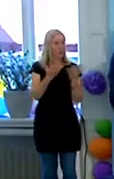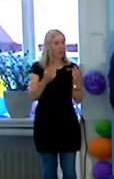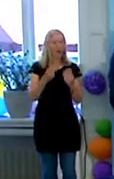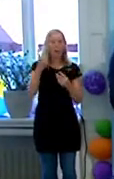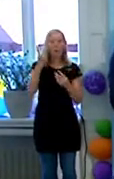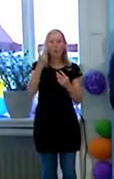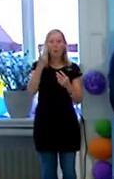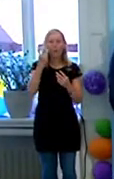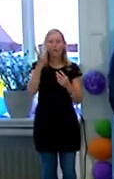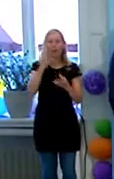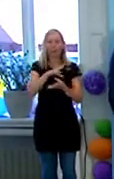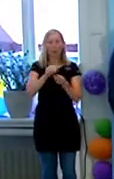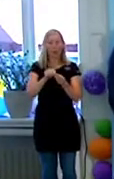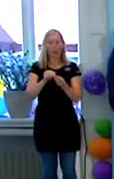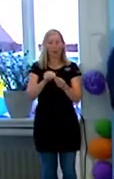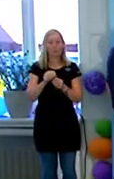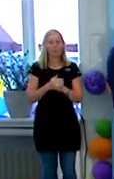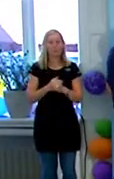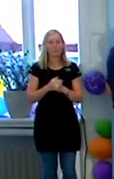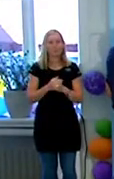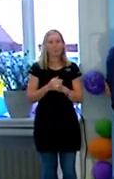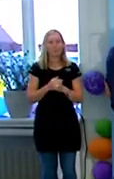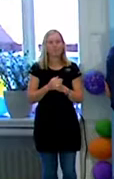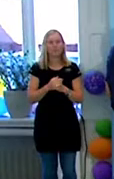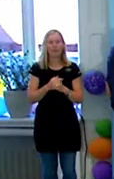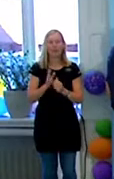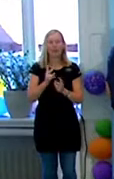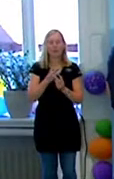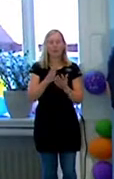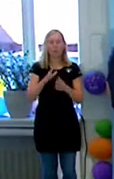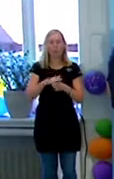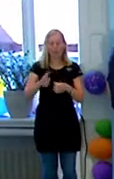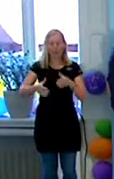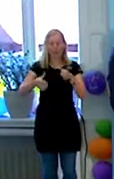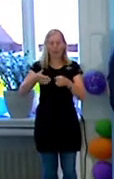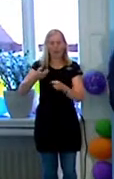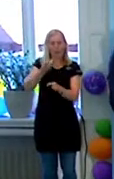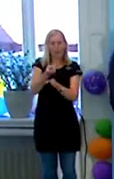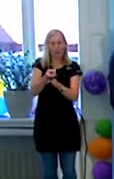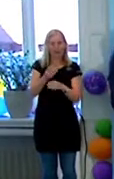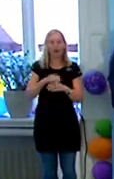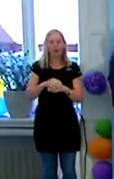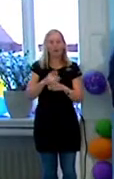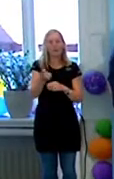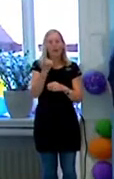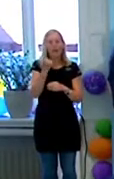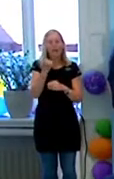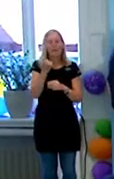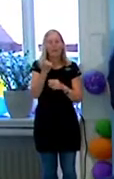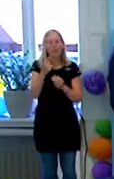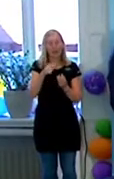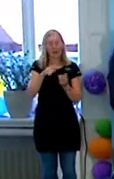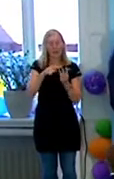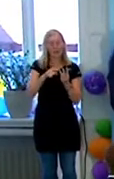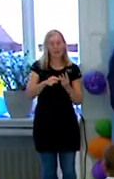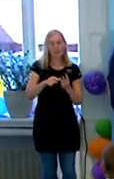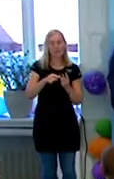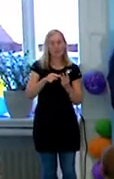det. Tack, lite färre där på pelare. Och så pratar vi ett utanför